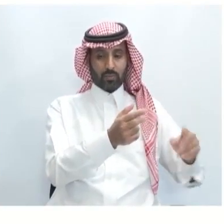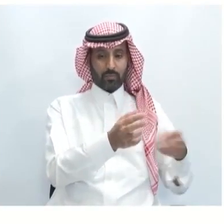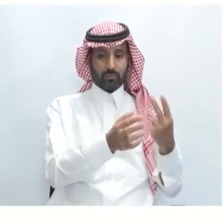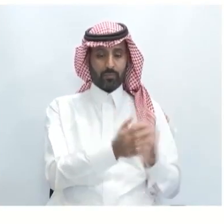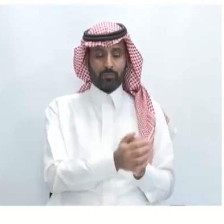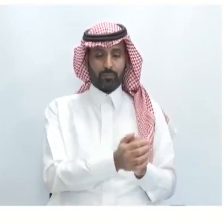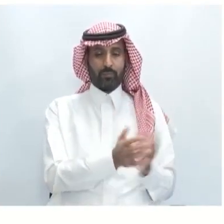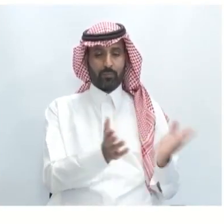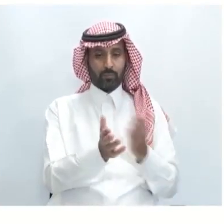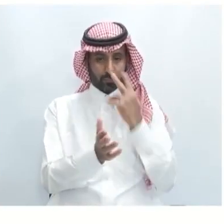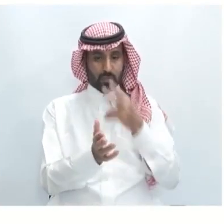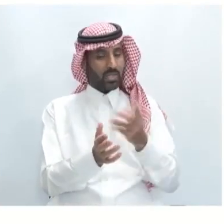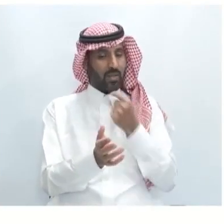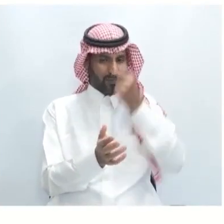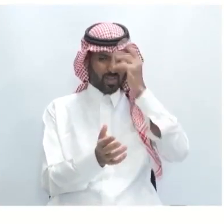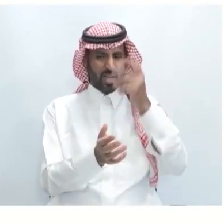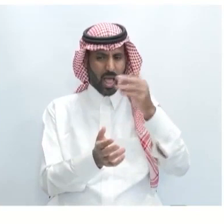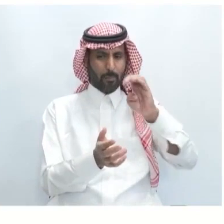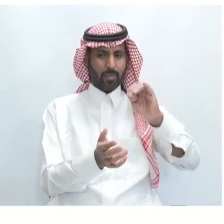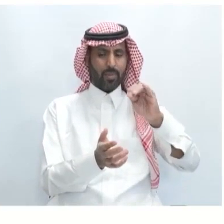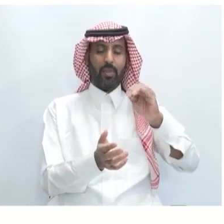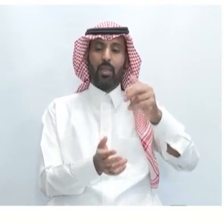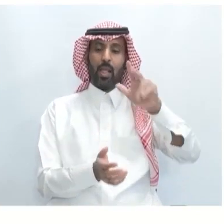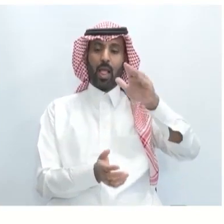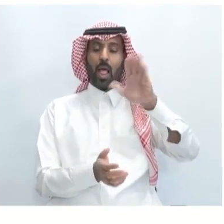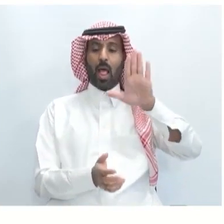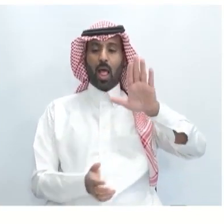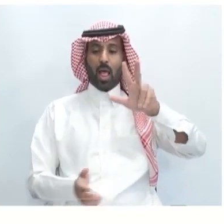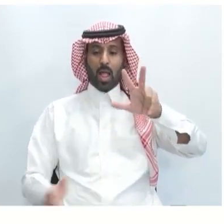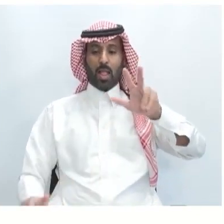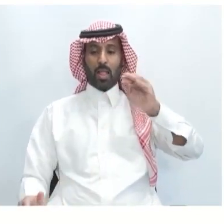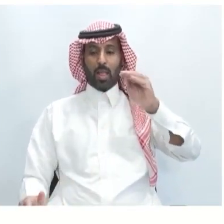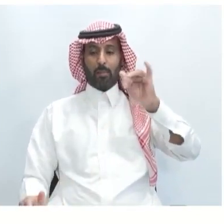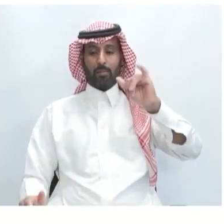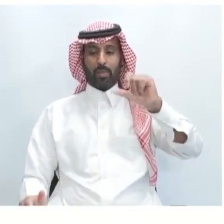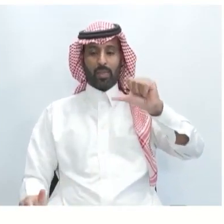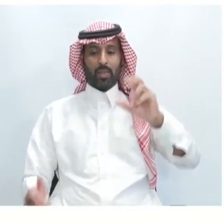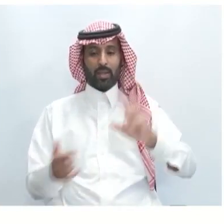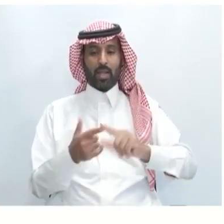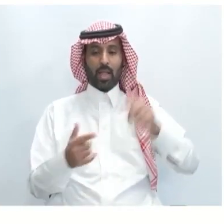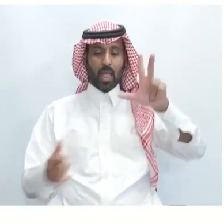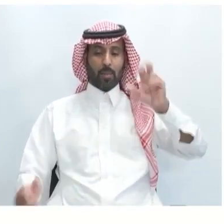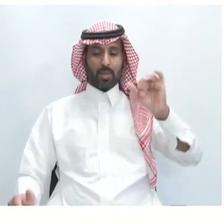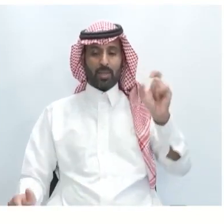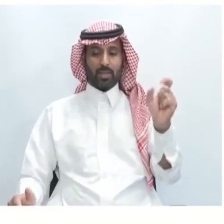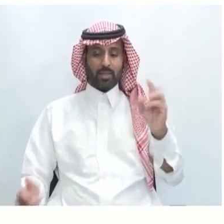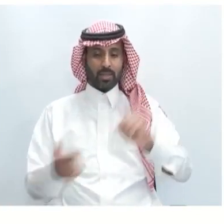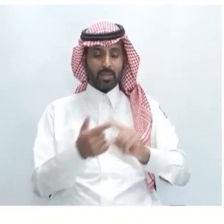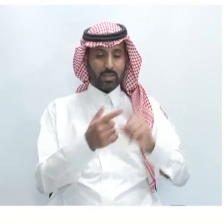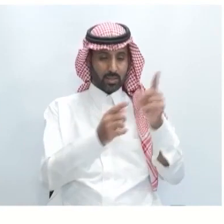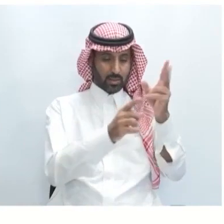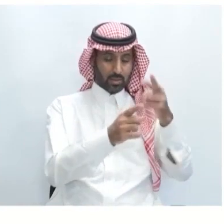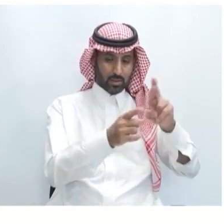هيدروجين الان صف الحمض الاميني ما هو الحمض الاميني لاحظ معي مجموعه كربوكسيل سلسله